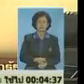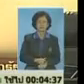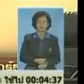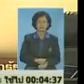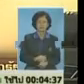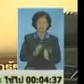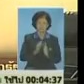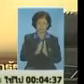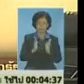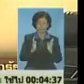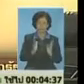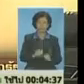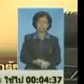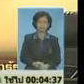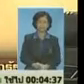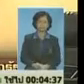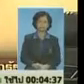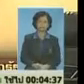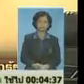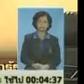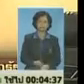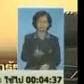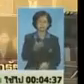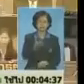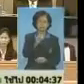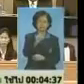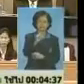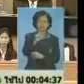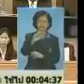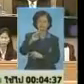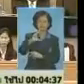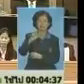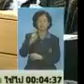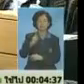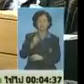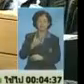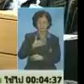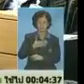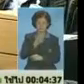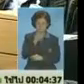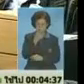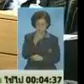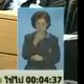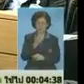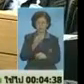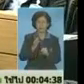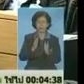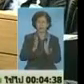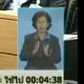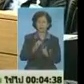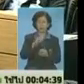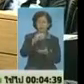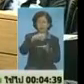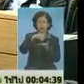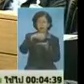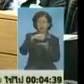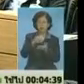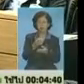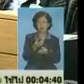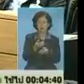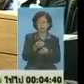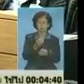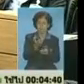ขอบคุณครับ เชิญท่านสิริโชคครับ ท่านประธานครับผมก็เพิ่งเห็นในโลกนี้ครับคนร้องทุกข์แต่ได้งานนะครับส่วนใหญ่คนร้องทุกข์มักจะ